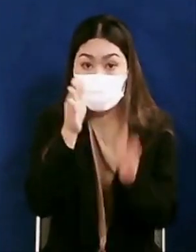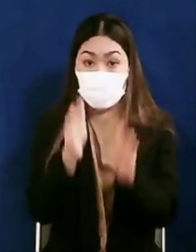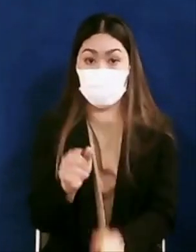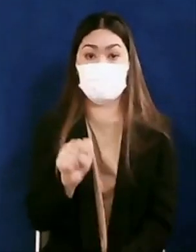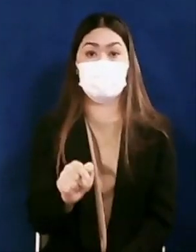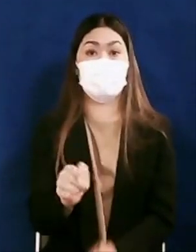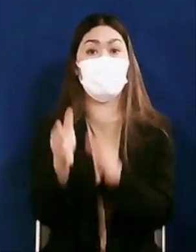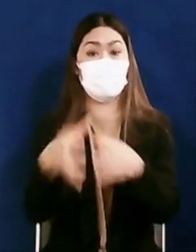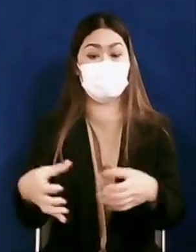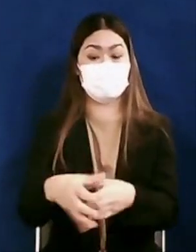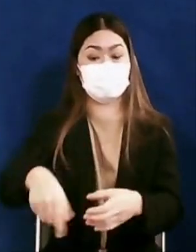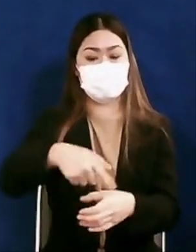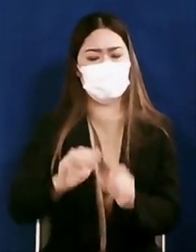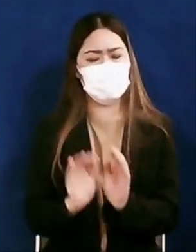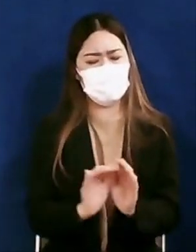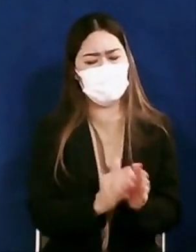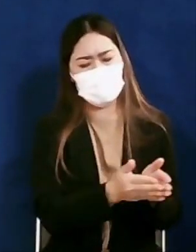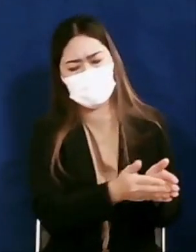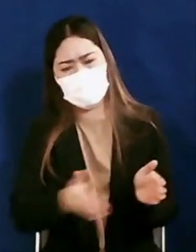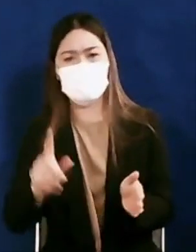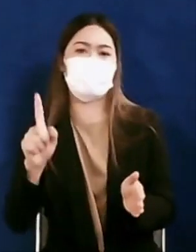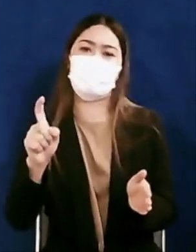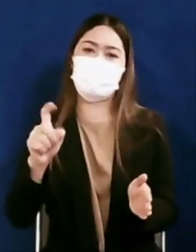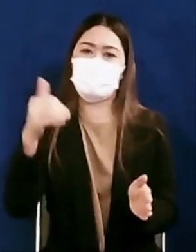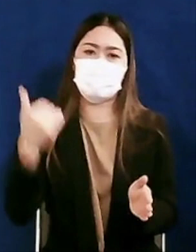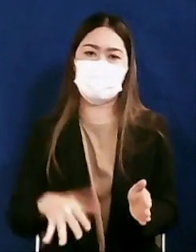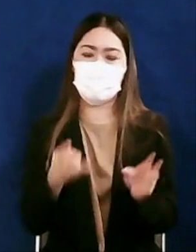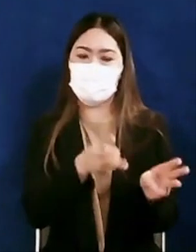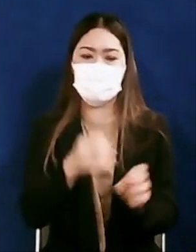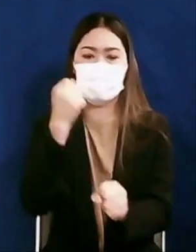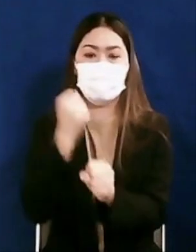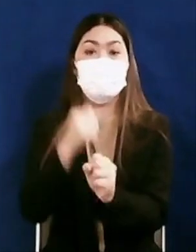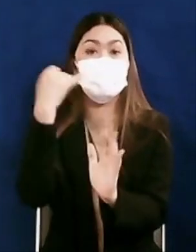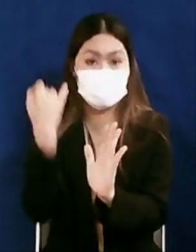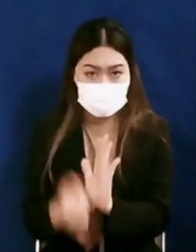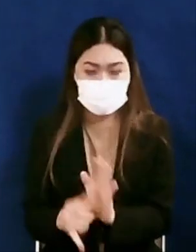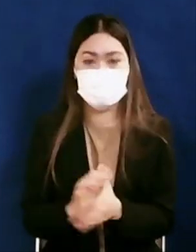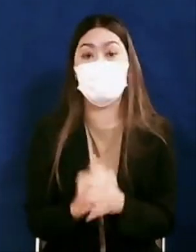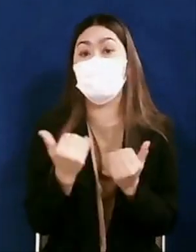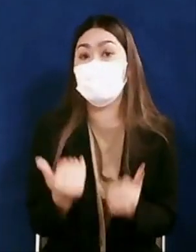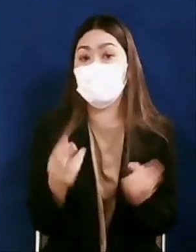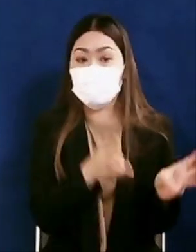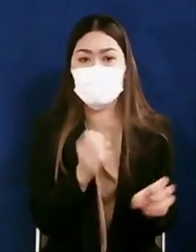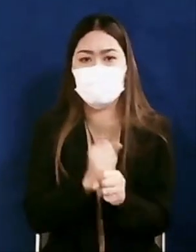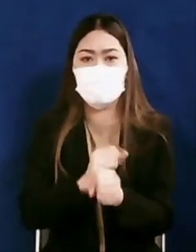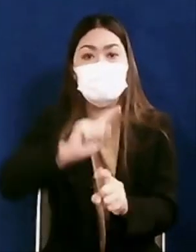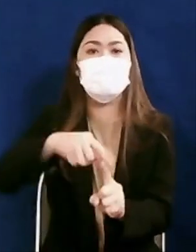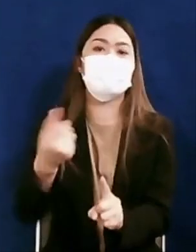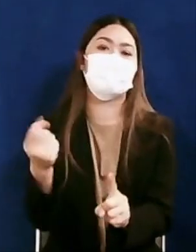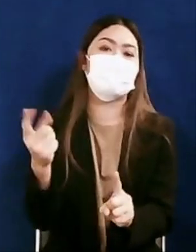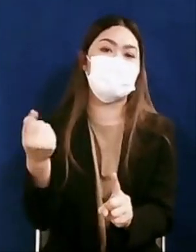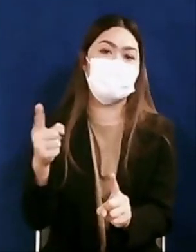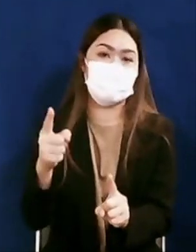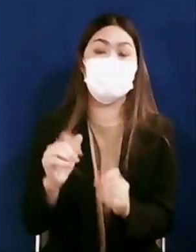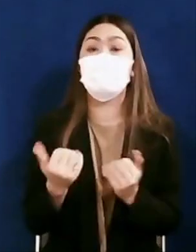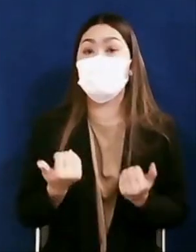ที่เก็บสะสมมาเรื่อยๆอย่างนี้คงไม่ได้นะครับอันนี้คงผิดหลักการนะครับอันนั้นก็เราก็เก็บมาในช่วงเดือนพฤศจิกายนนะครับ